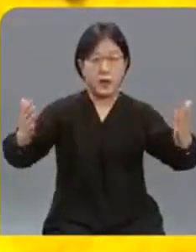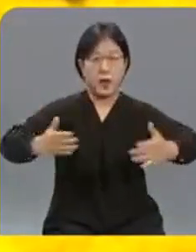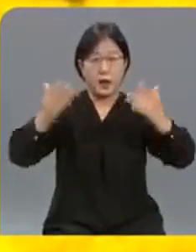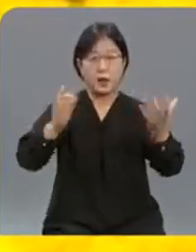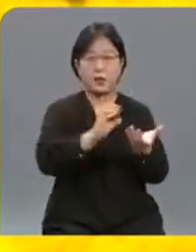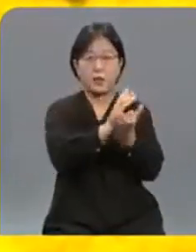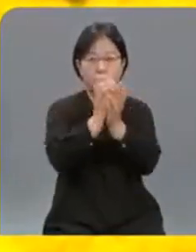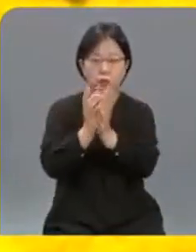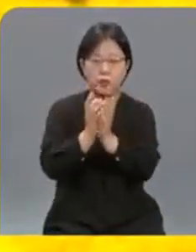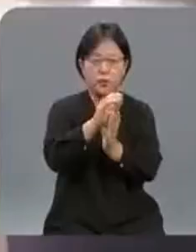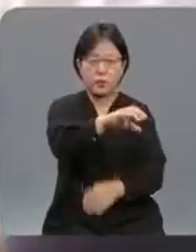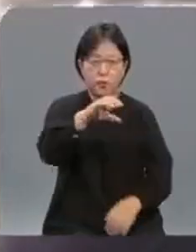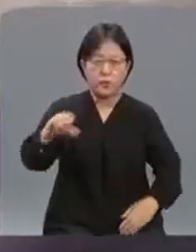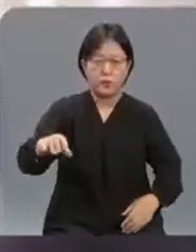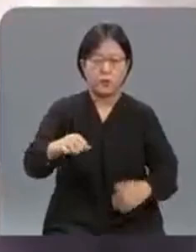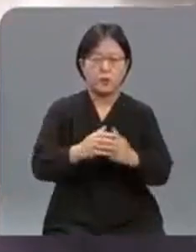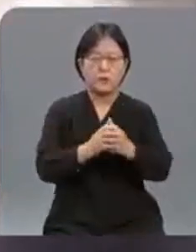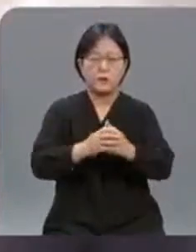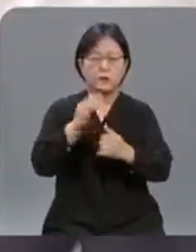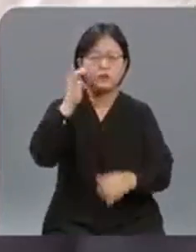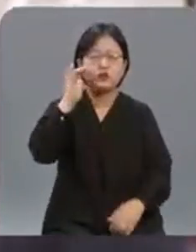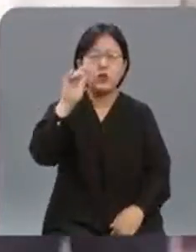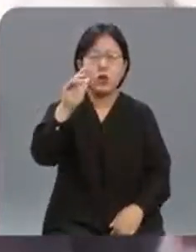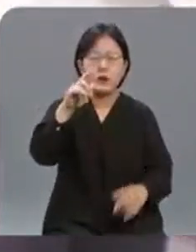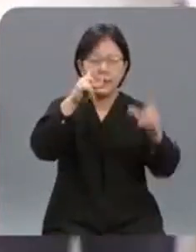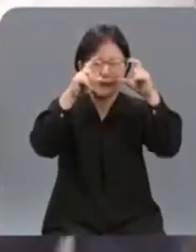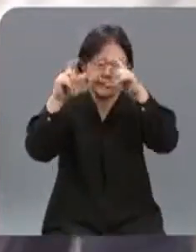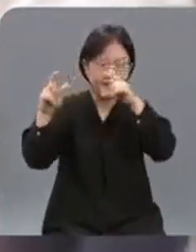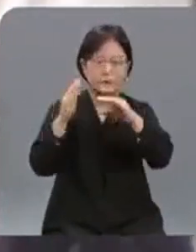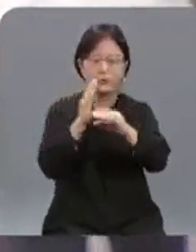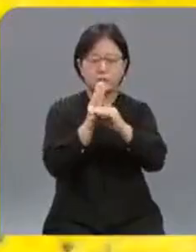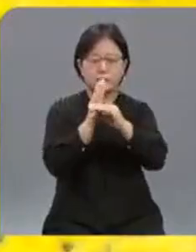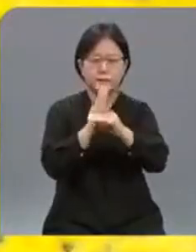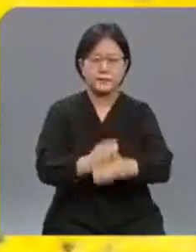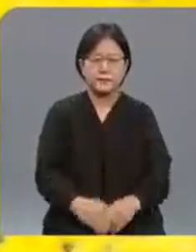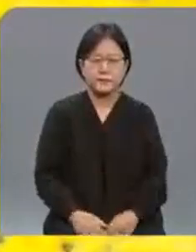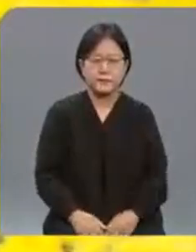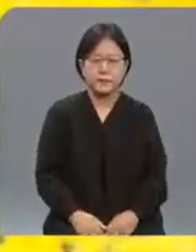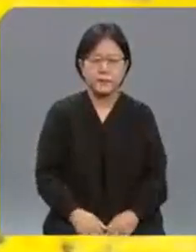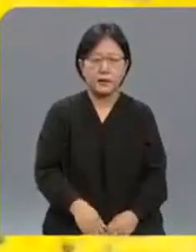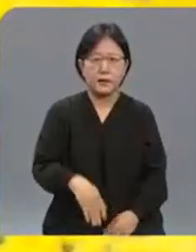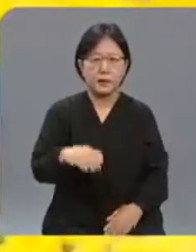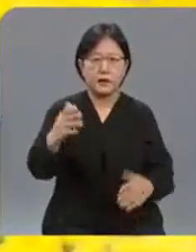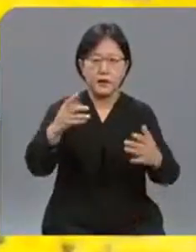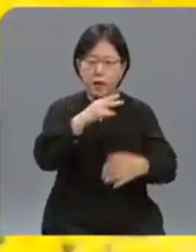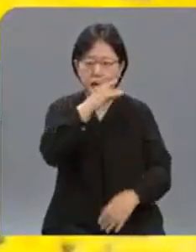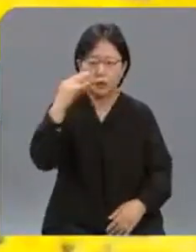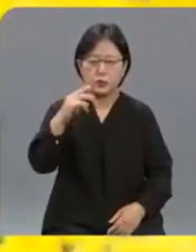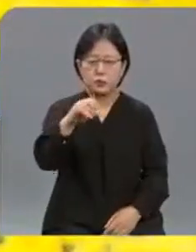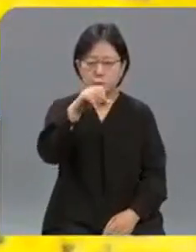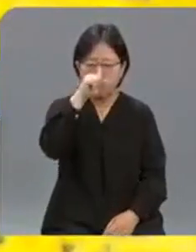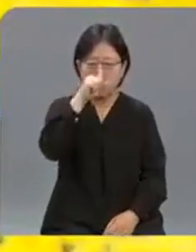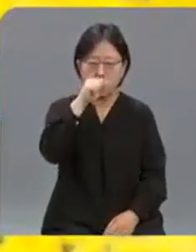가을꽃이 수놓은 정원을 배경 삼아 추억 남기기에 푹 빠졌습니다. 일단은 향기도 좋고